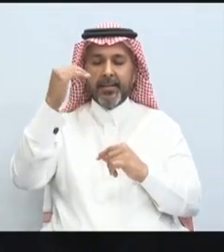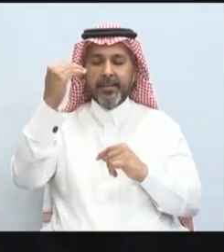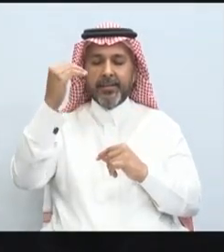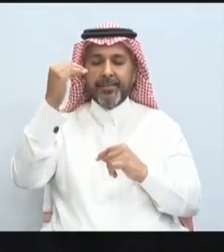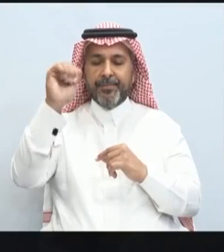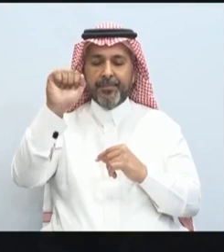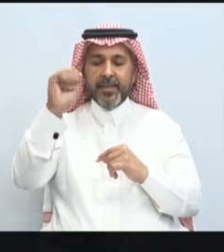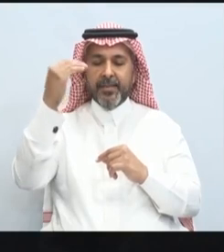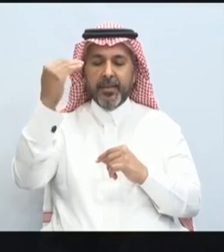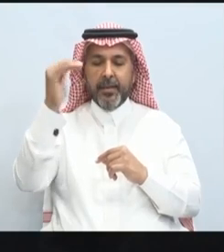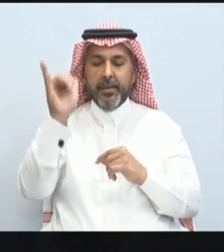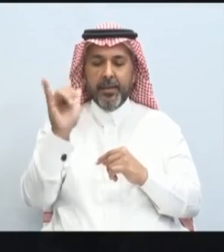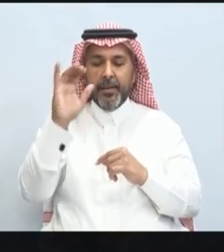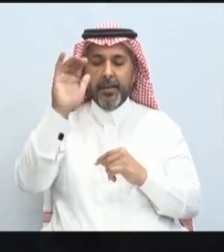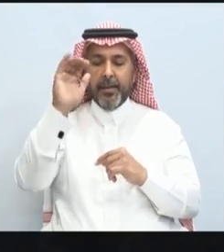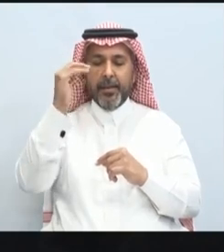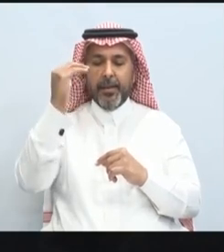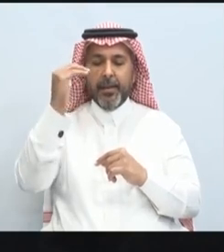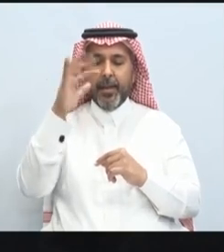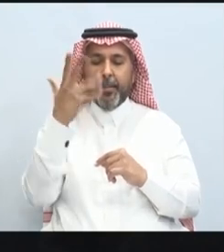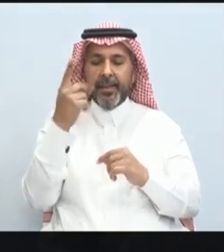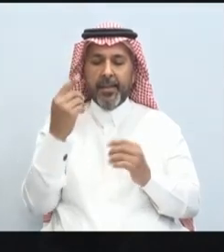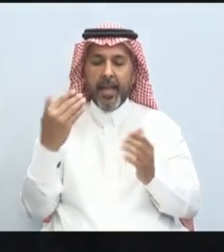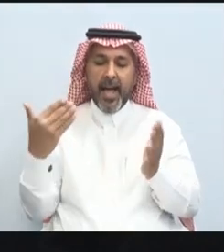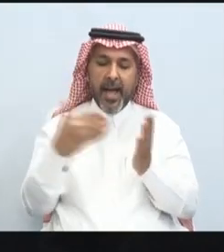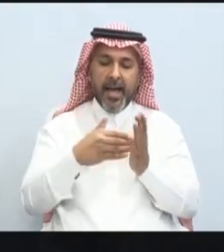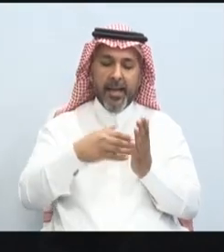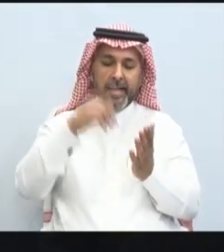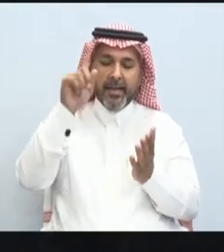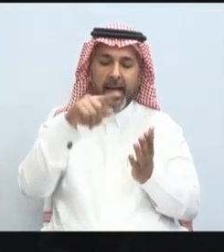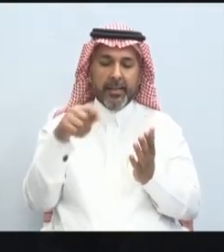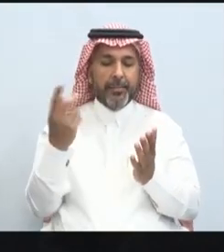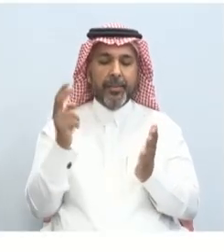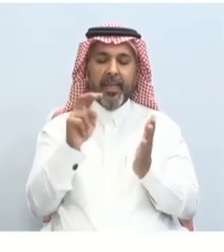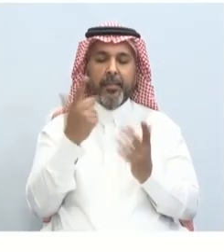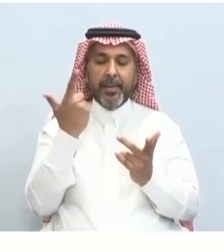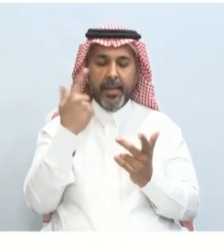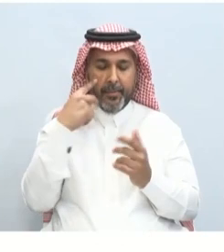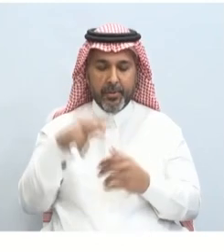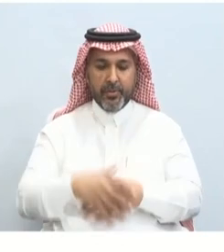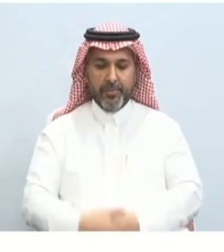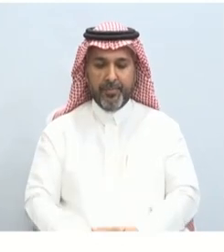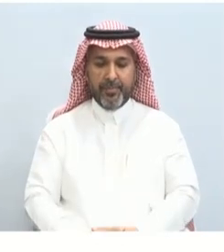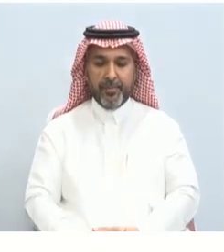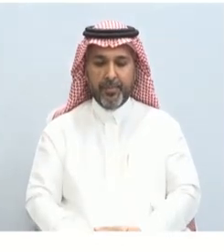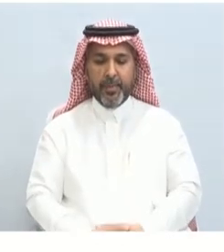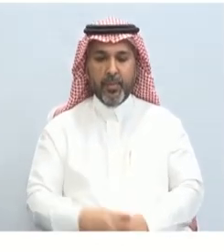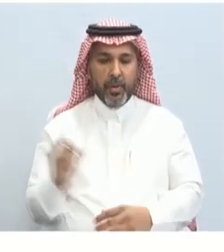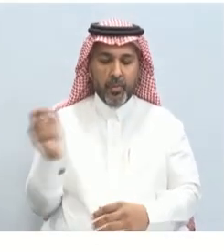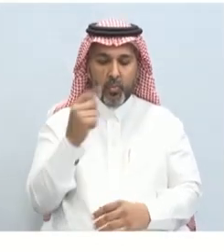ربما ياتينا سؤال ويقول متى يكون استبدال غير صحيح هنا الاجابه نضع خط على